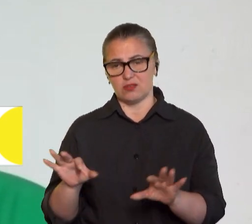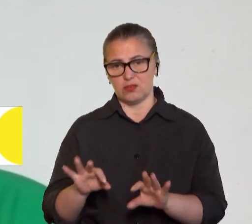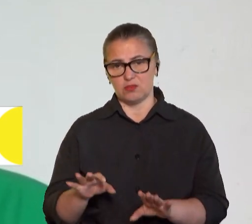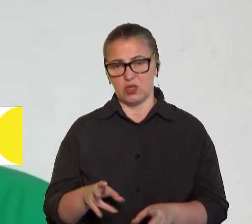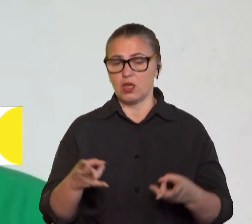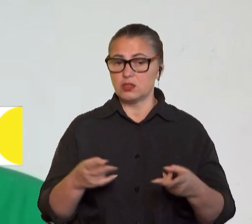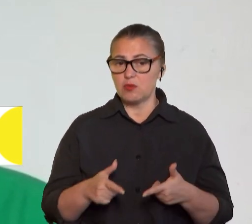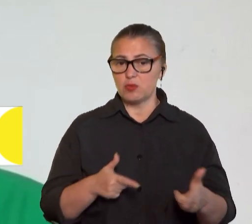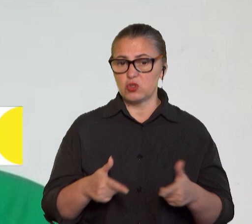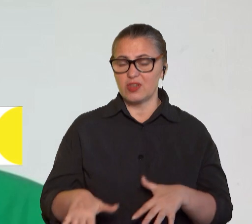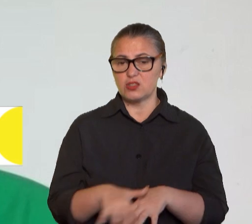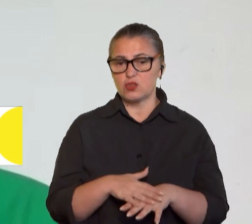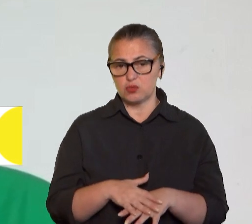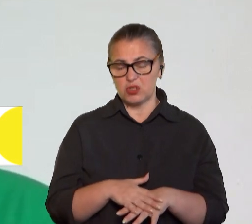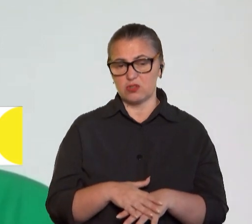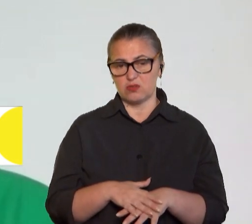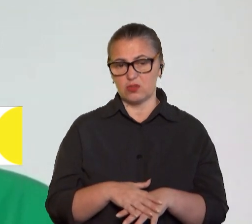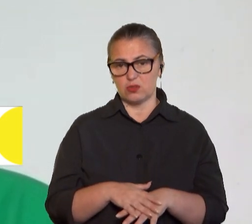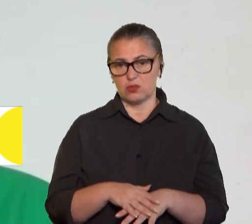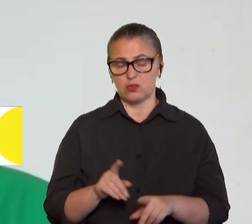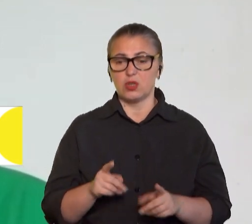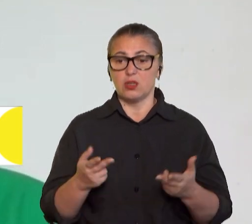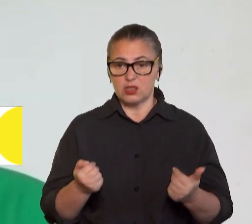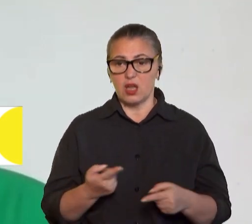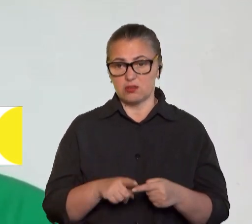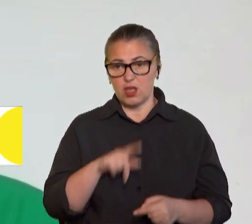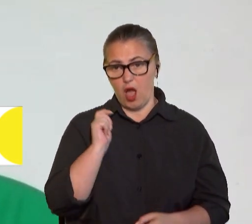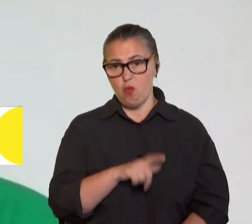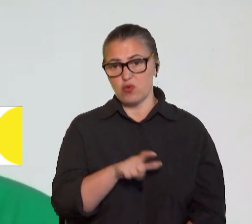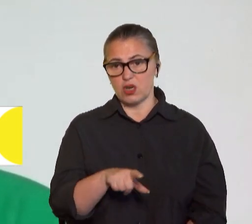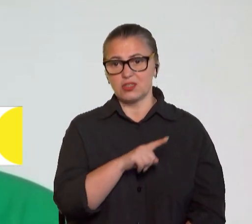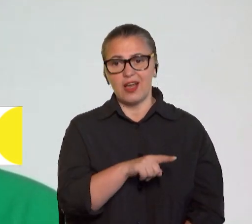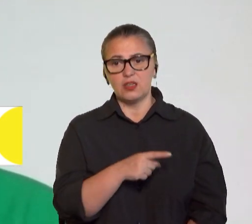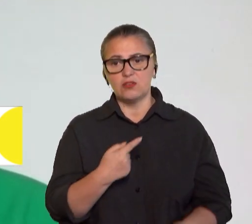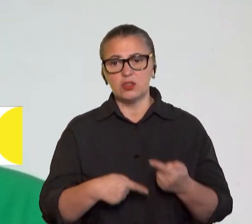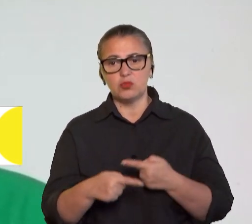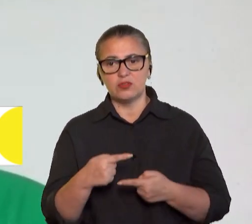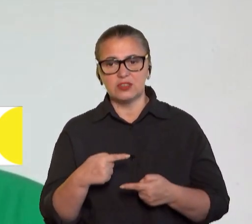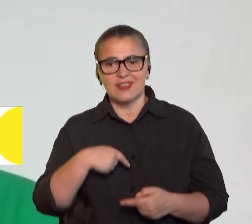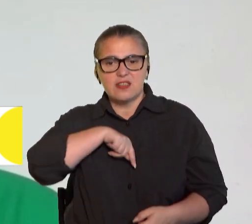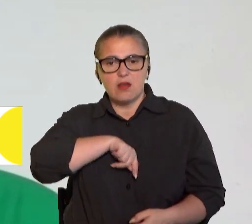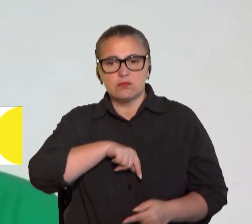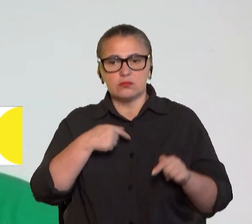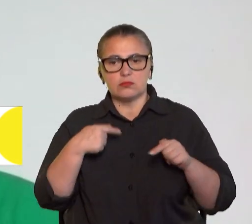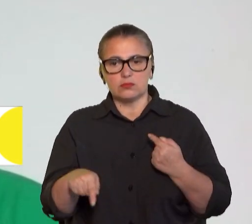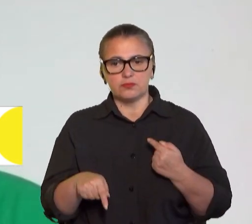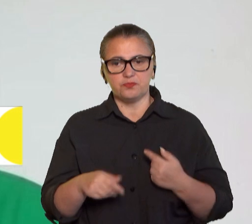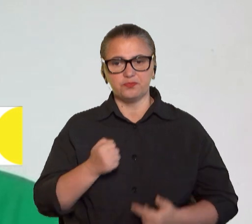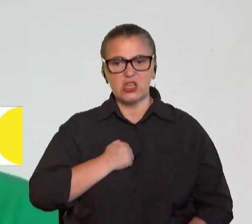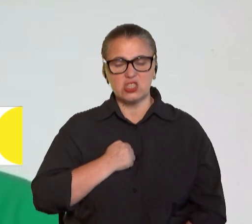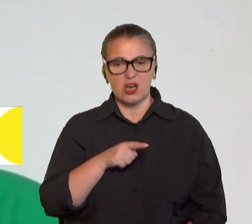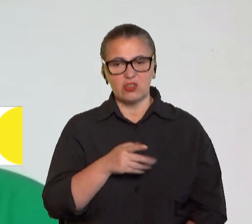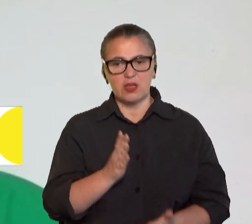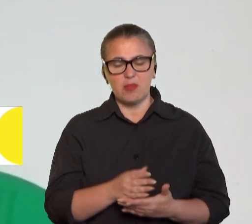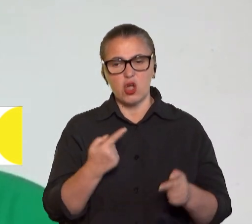маємо підготувати суспільство для того, що так, це українці, але вони повертаються іншими. Вони, на жаль, вже мають